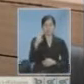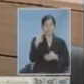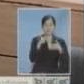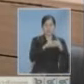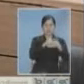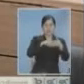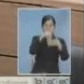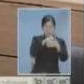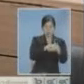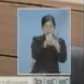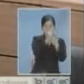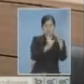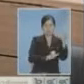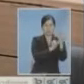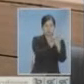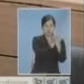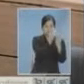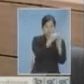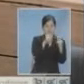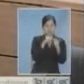าโดยสมาชิกแล้วสวเนี่ย